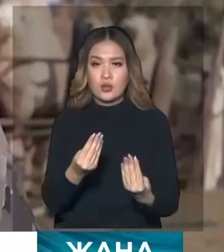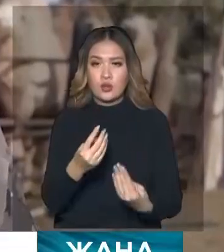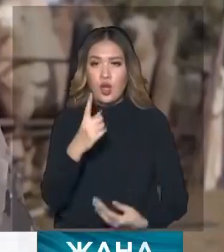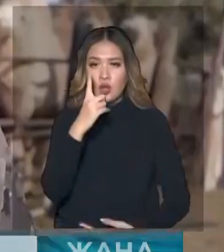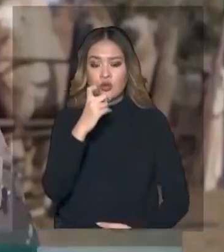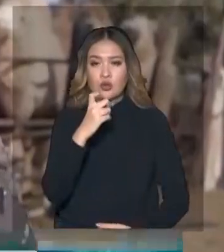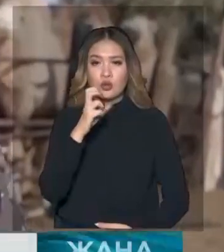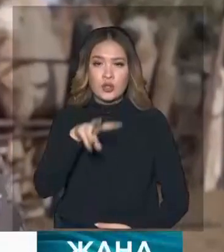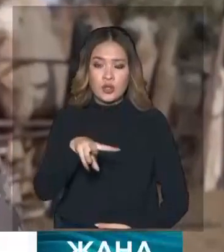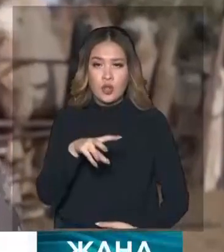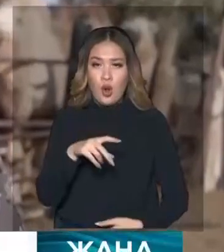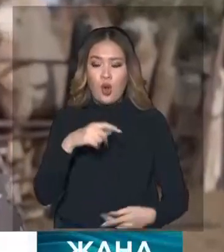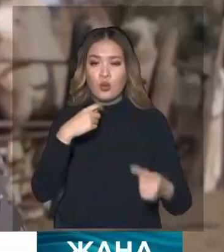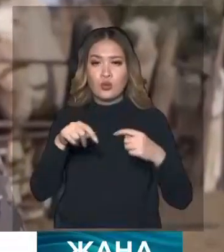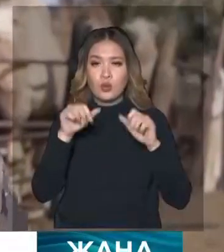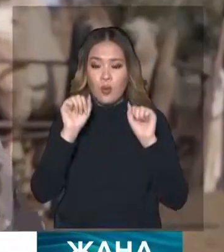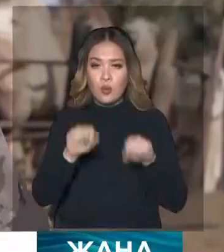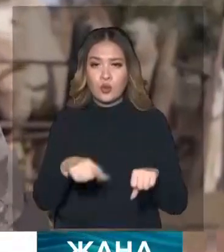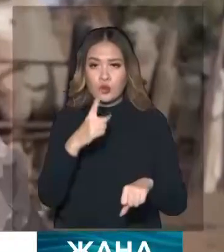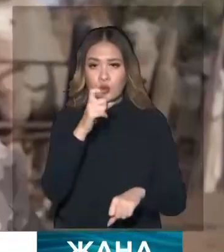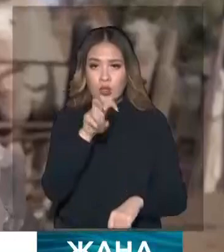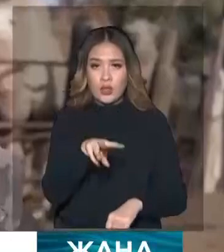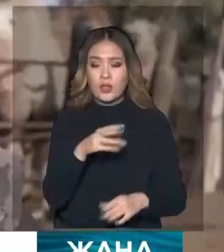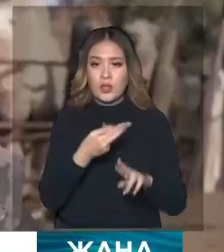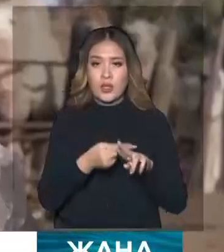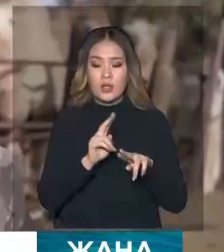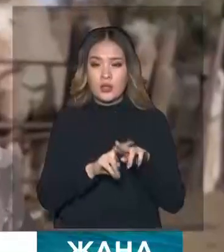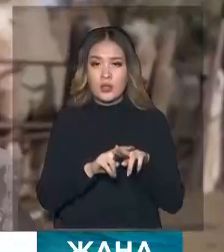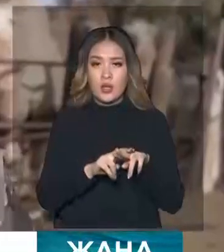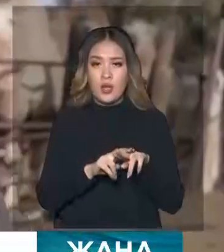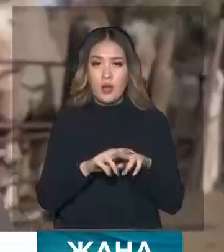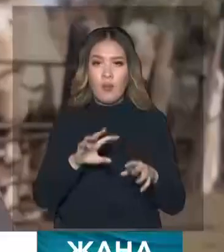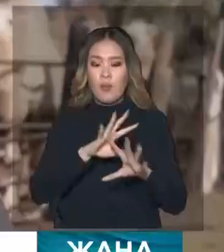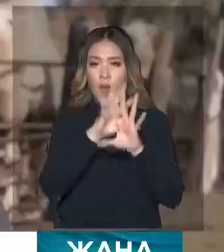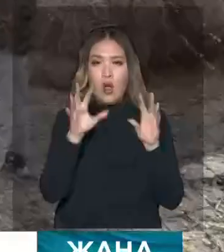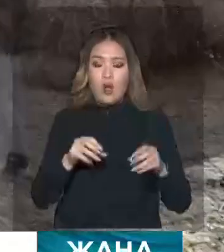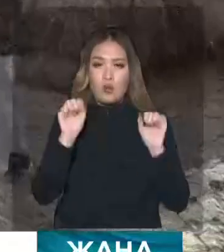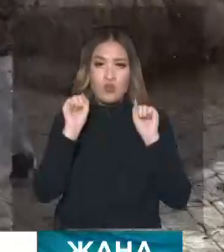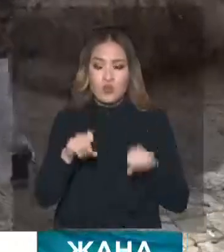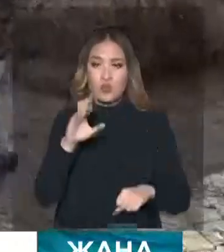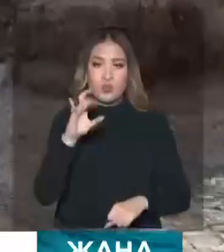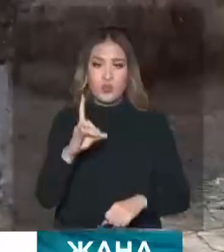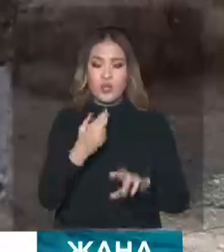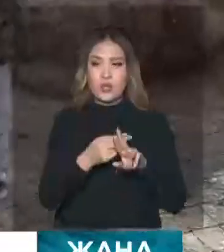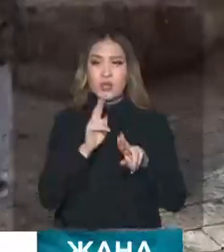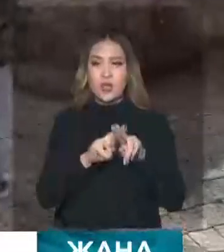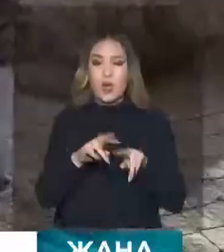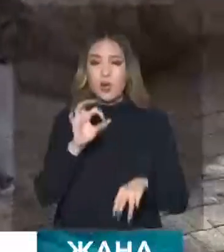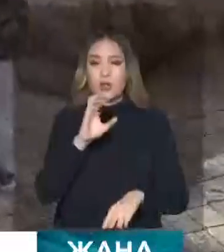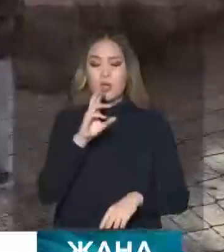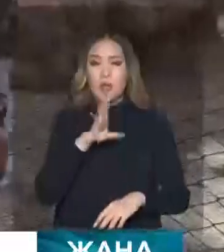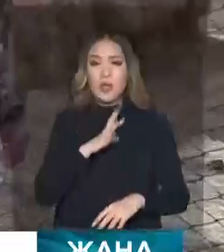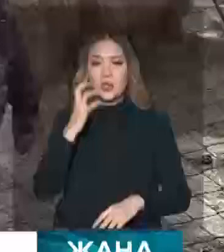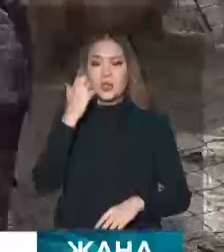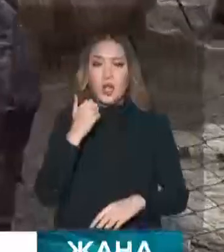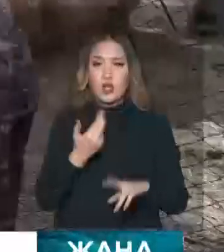100 литр өткізуге болады. 100 литр дегеніңіз сол барлық нәрсеме жететін еді менің. Ескендір Өскенбай қарияның